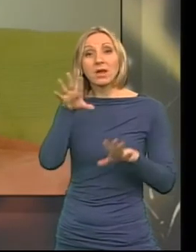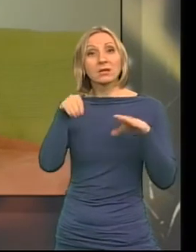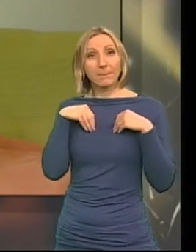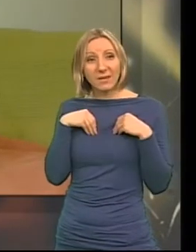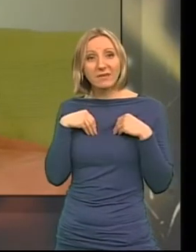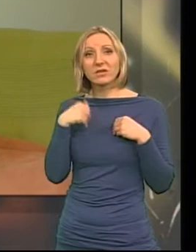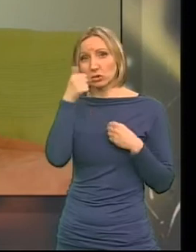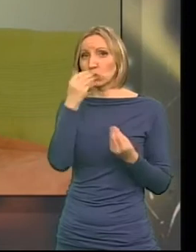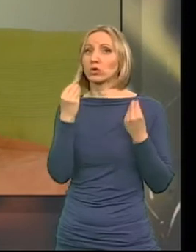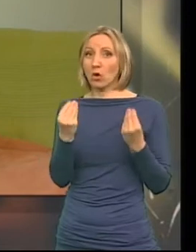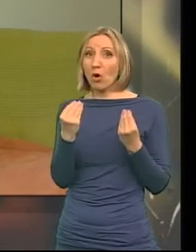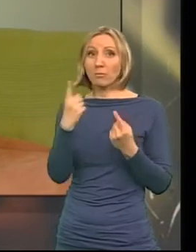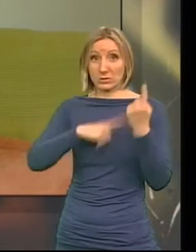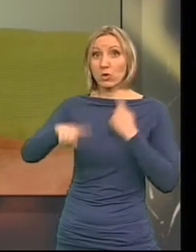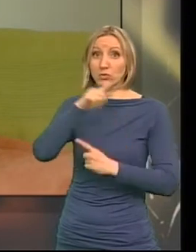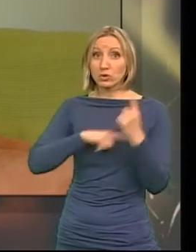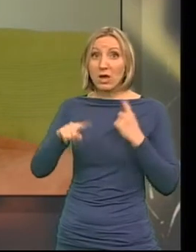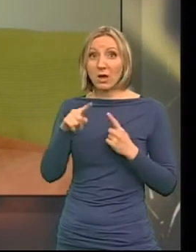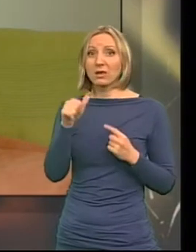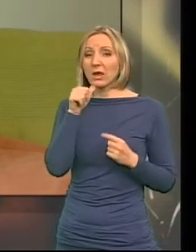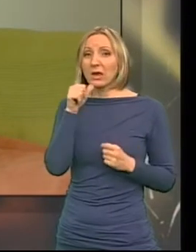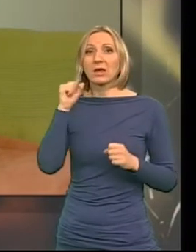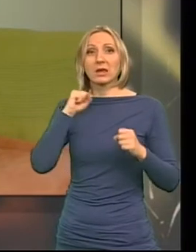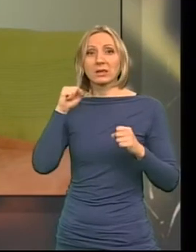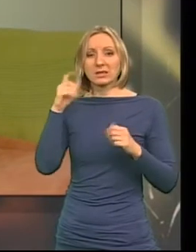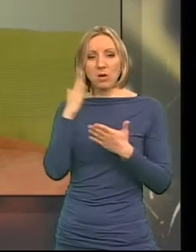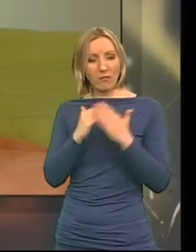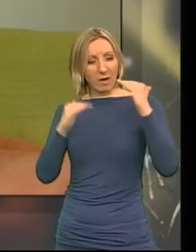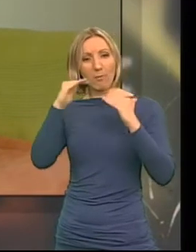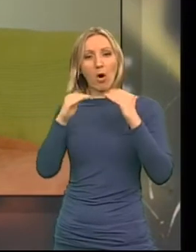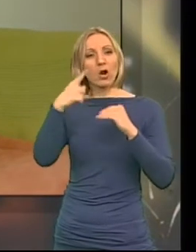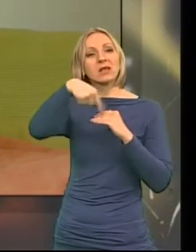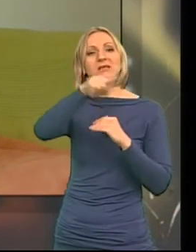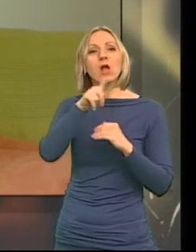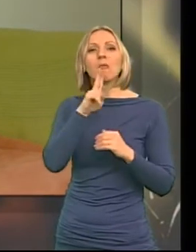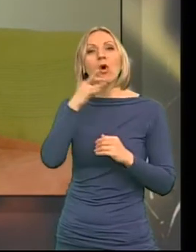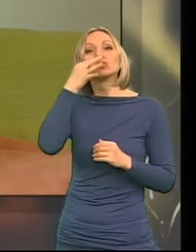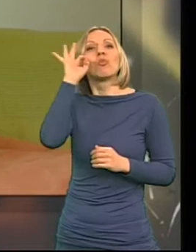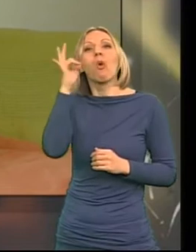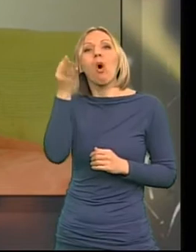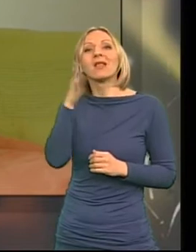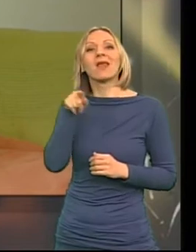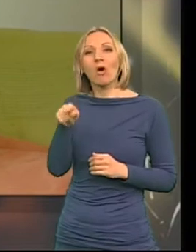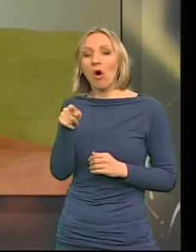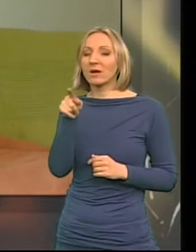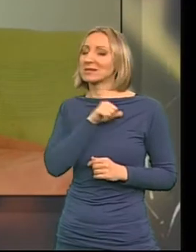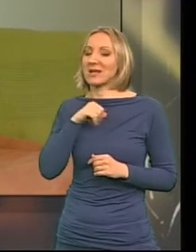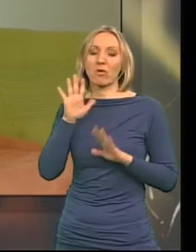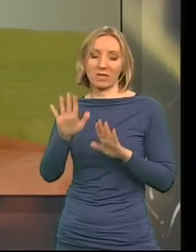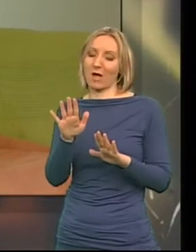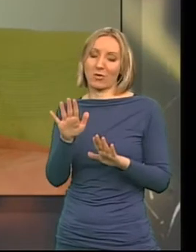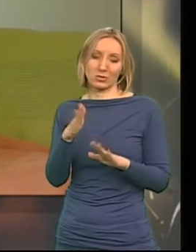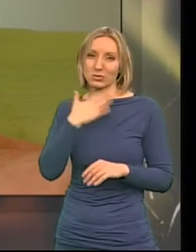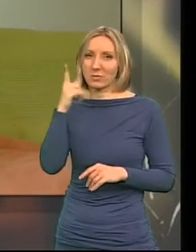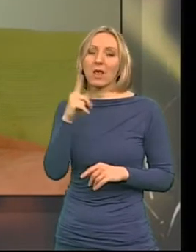ono što je dobro iz okruženja i naravno da uvek se porede sa onim ko je bolji od njih zato što će samo tako uspeti. Naravno, nije